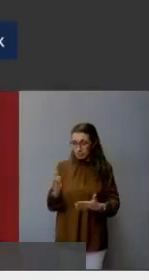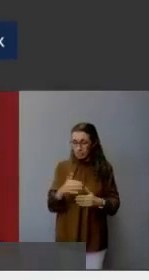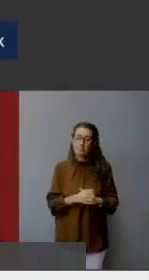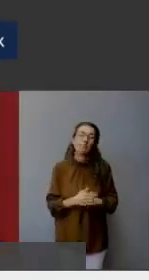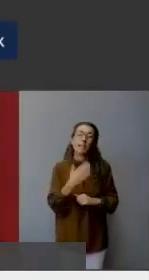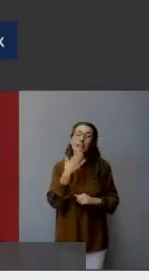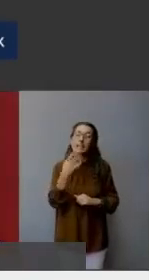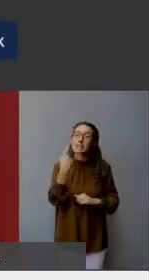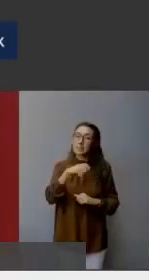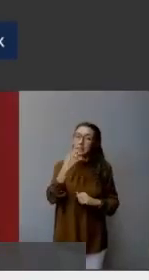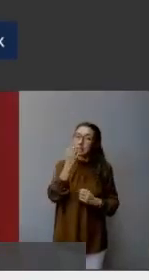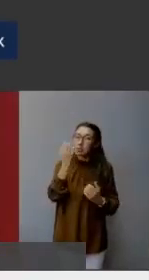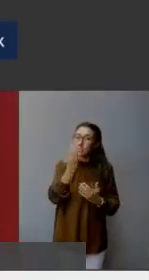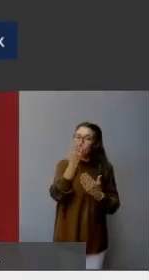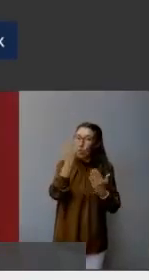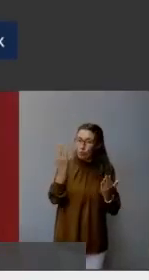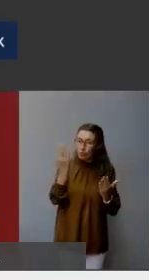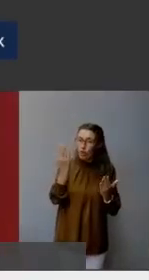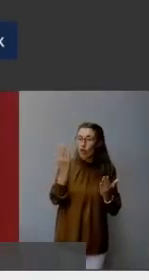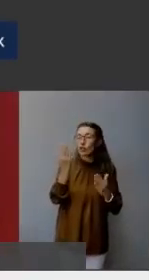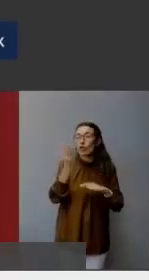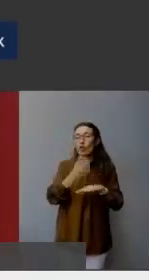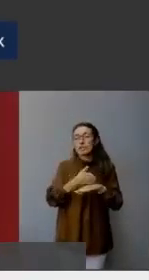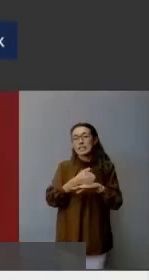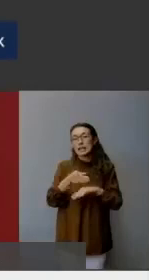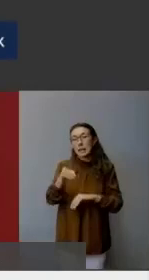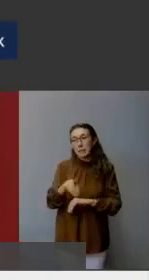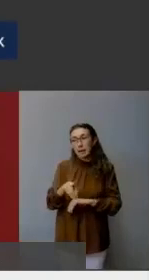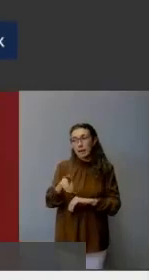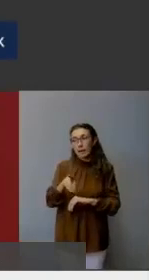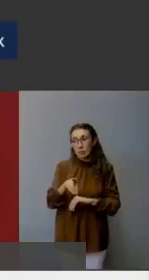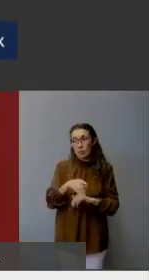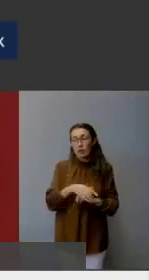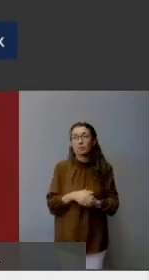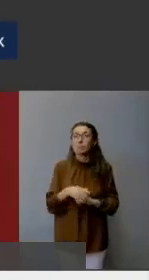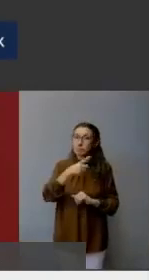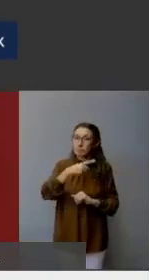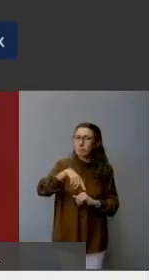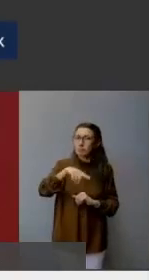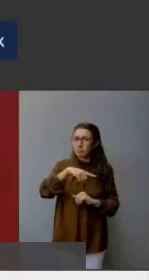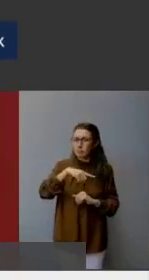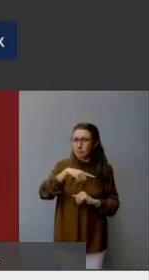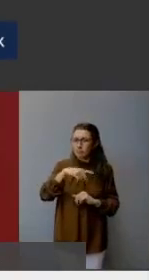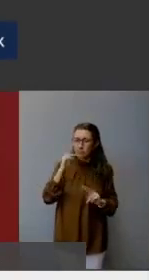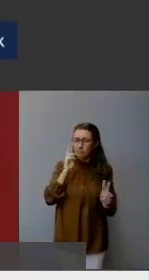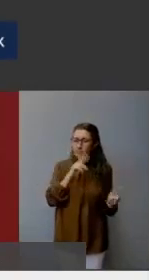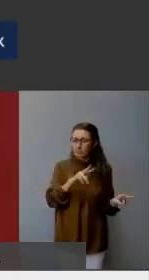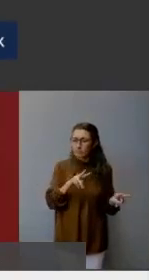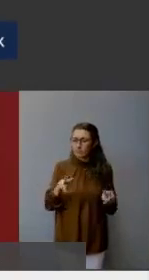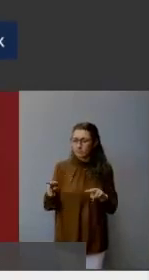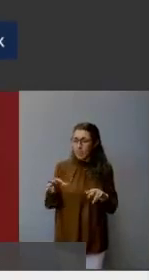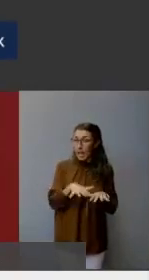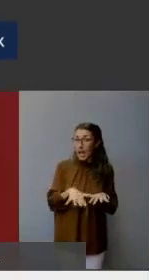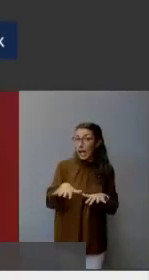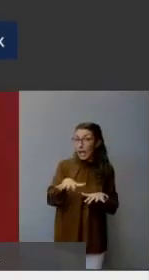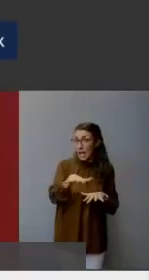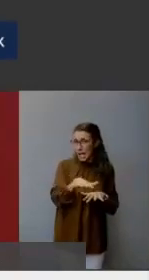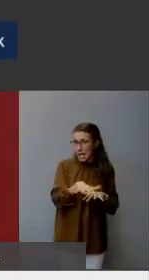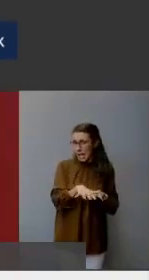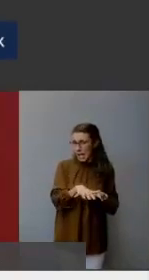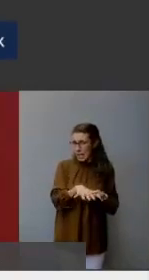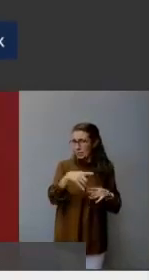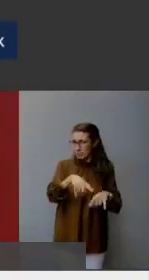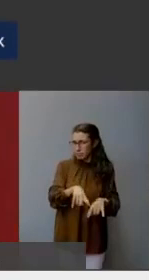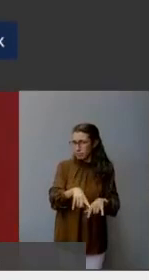grazie presidente bongiorno consigliera paialunga abbiamo verificato che l'area in questione non è un cantiere